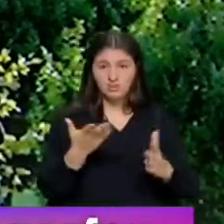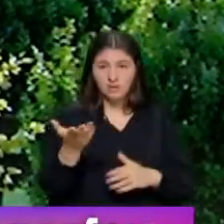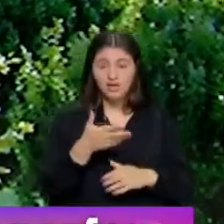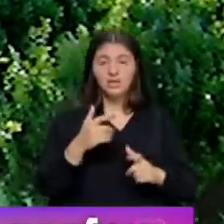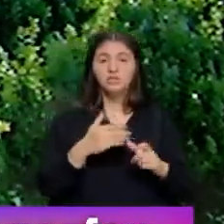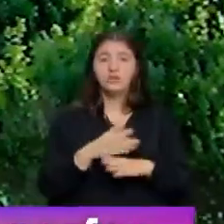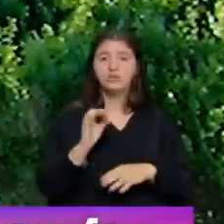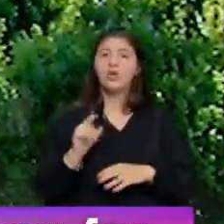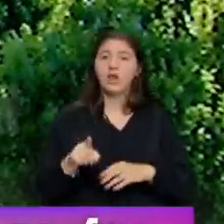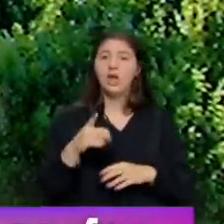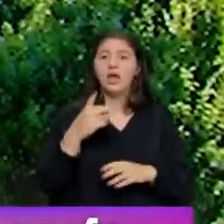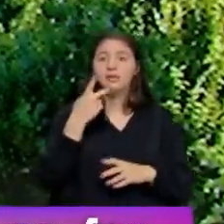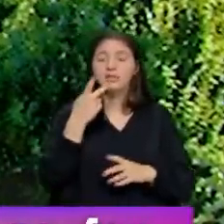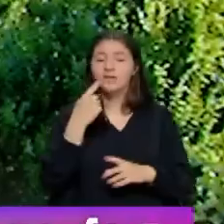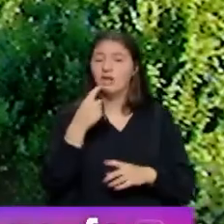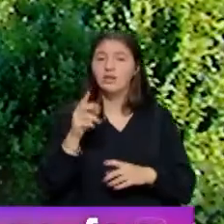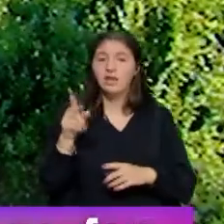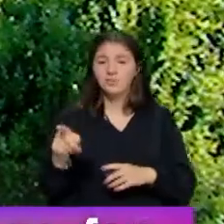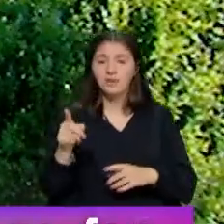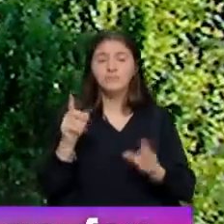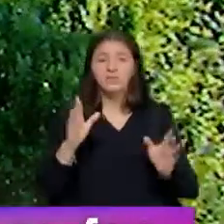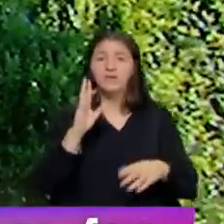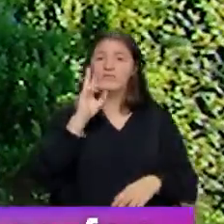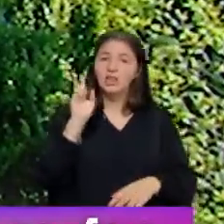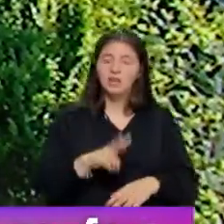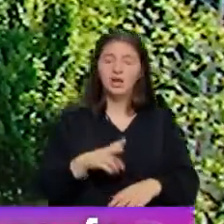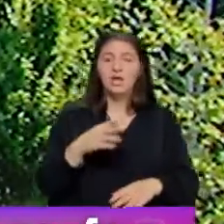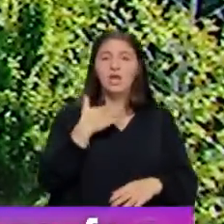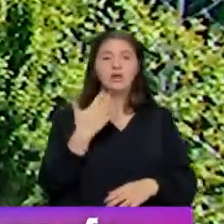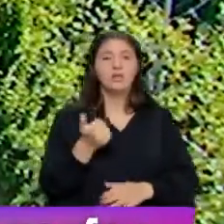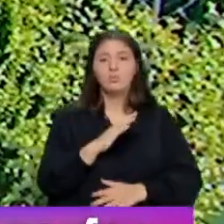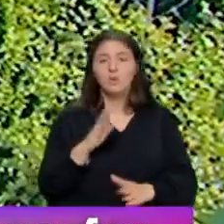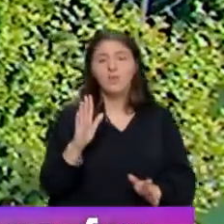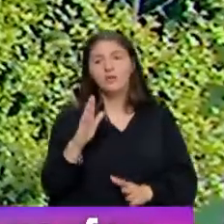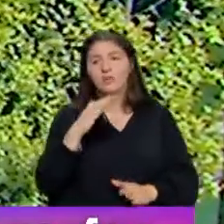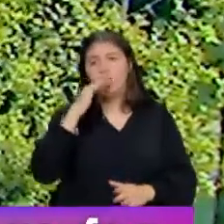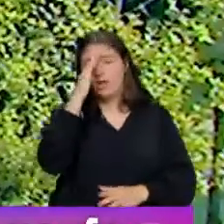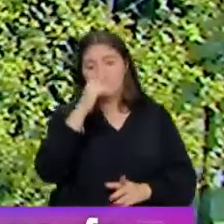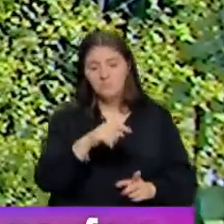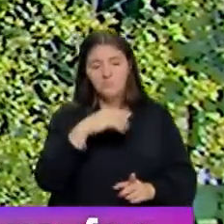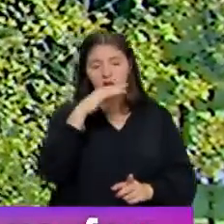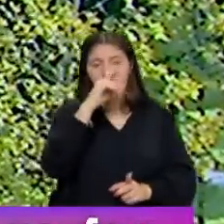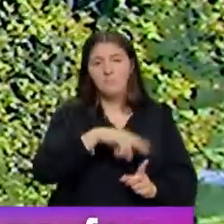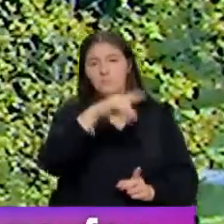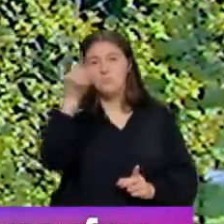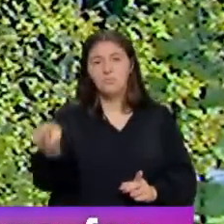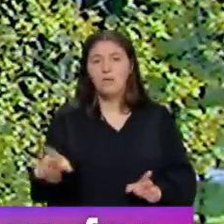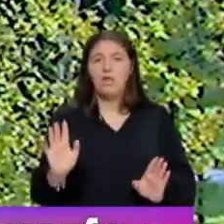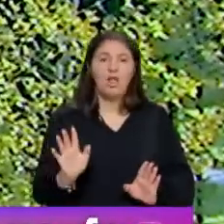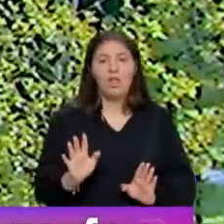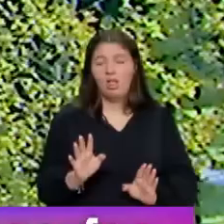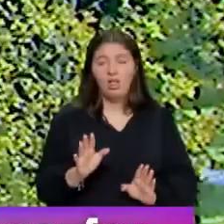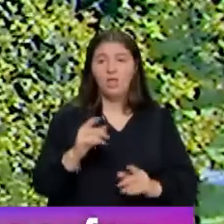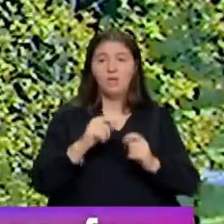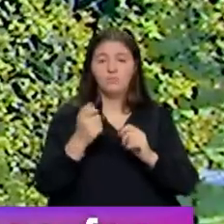gerçekten öyle teyzemizin de söylediği gibi Vallahi et alamıyoruz Ancak bayramdan bayrama alabiliyoruz diyor